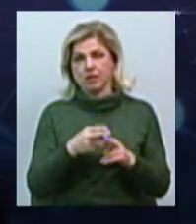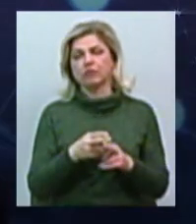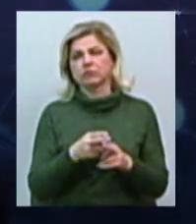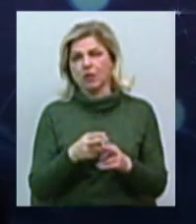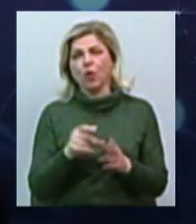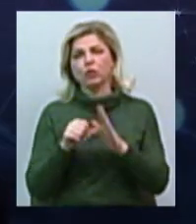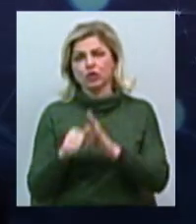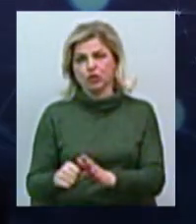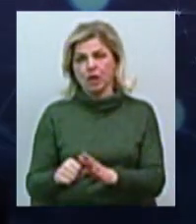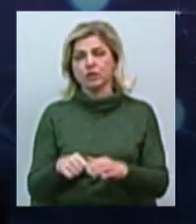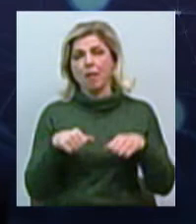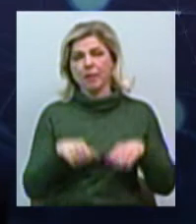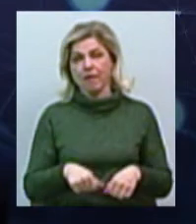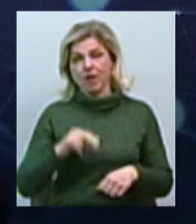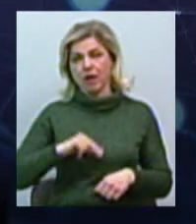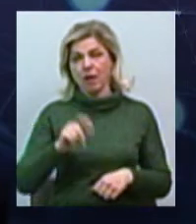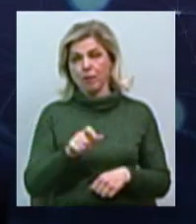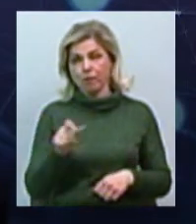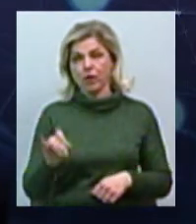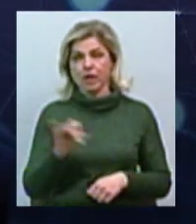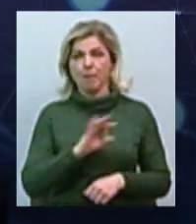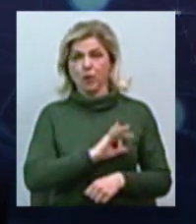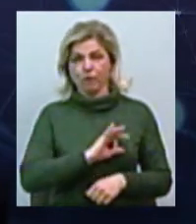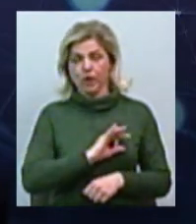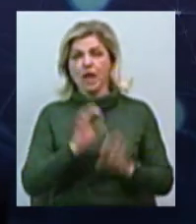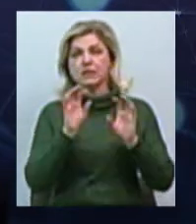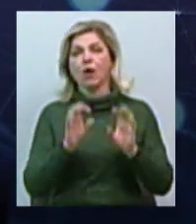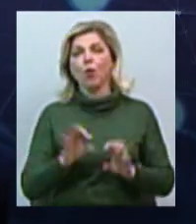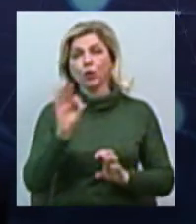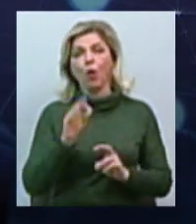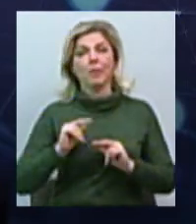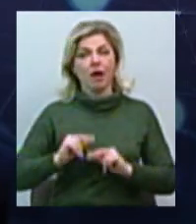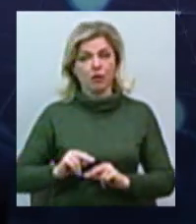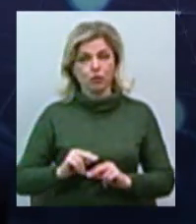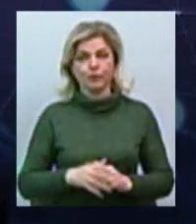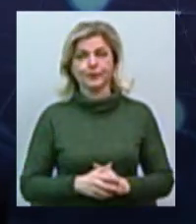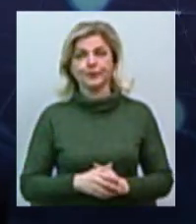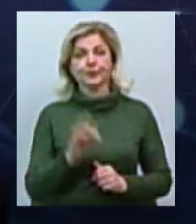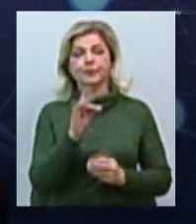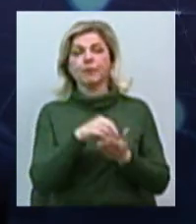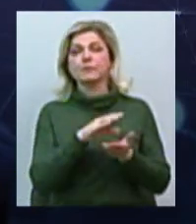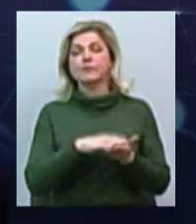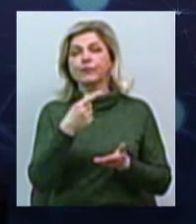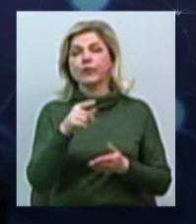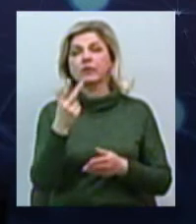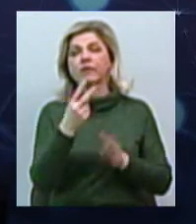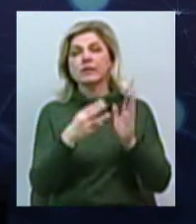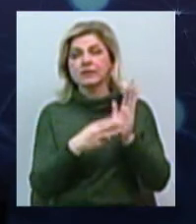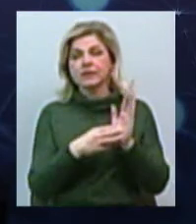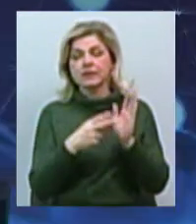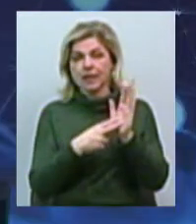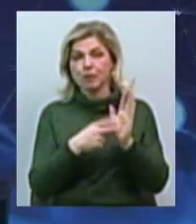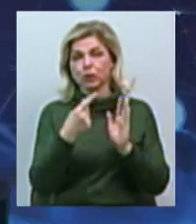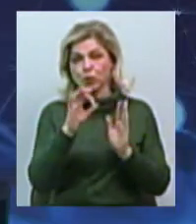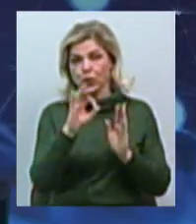як трудівників, так і профспілок. Це закони про працю, реєстраційний номер 2708, і закон